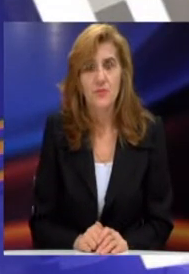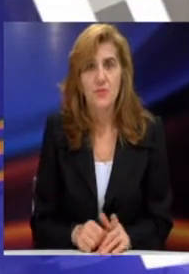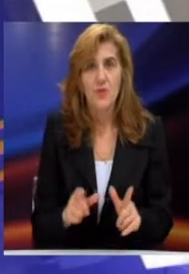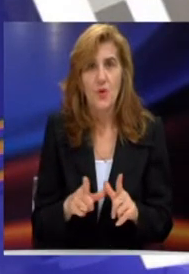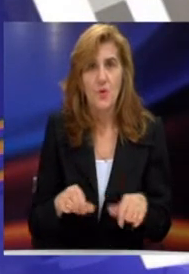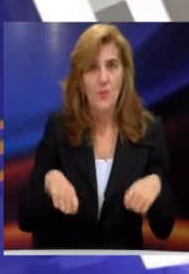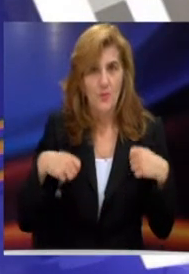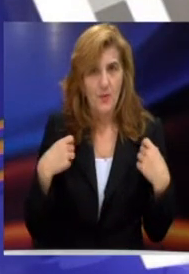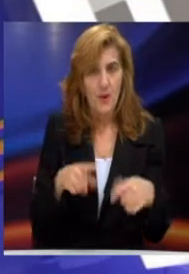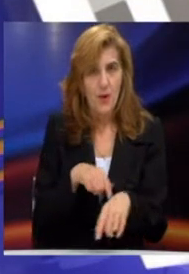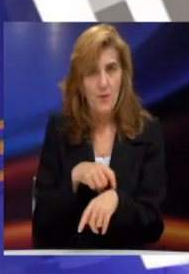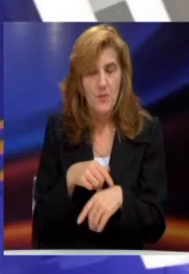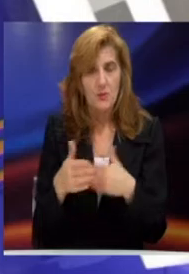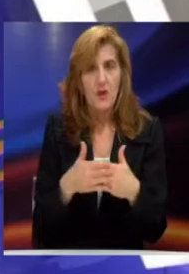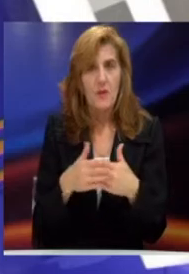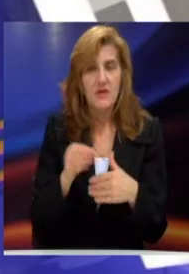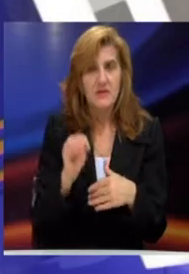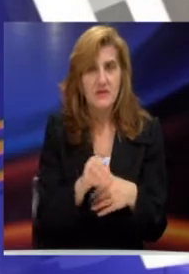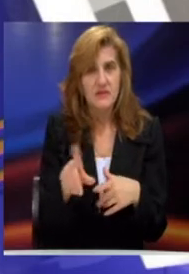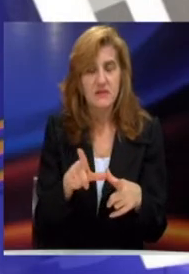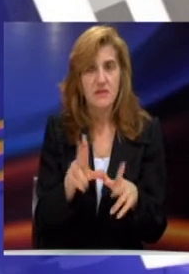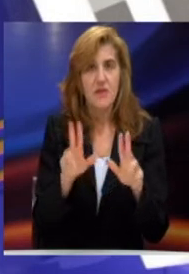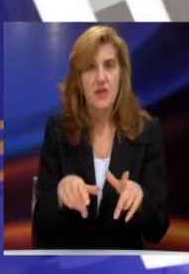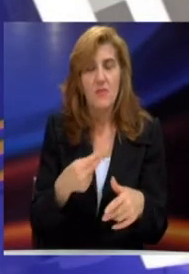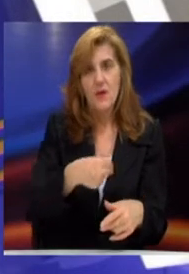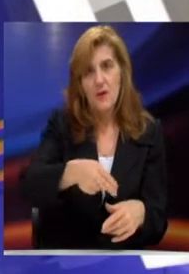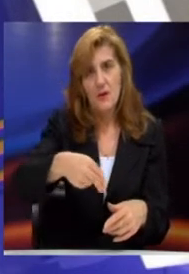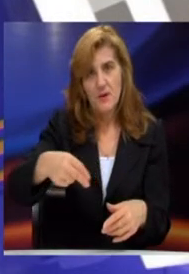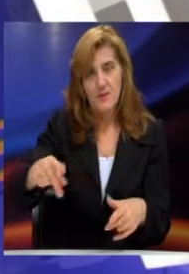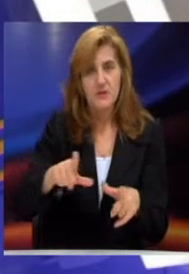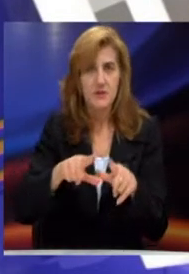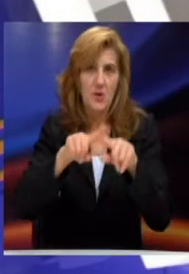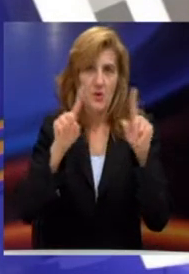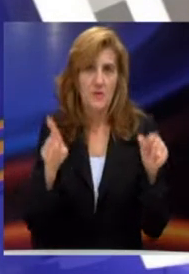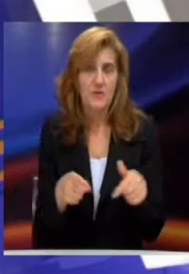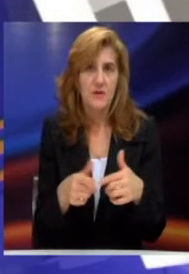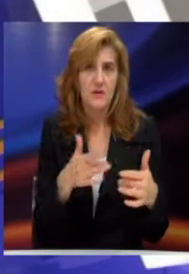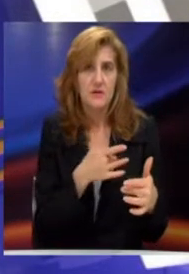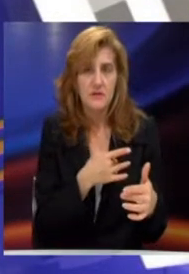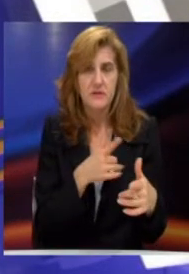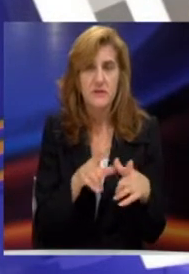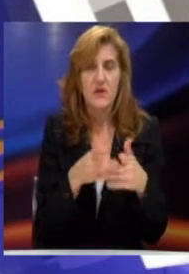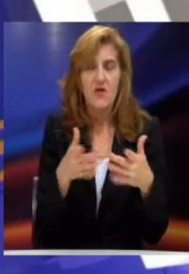U toku prepodneva na platovu ispred Franjevačke crkve postavljena je pisanica od srca, veliko